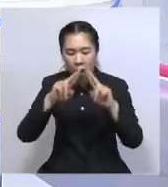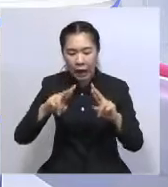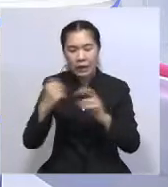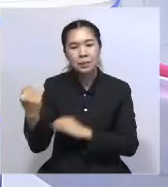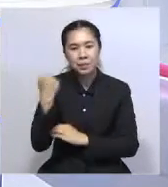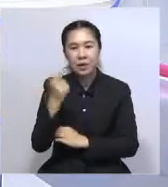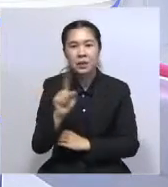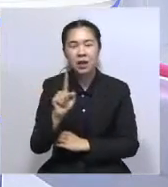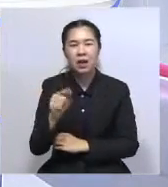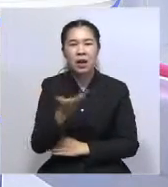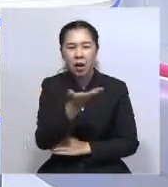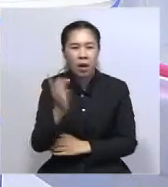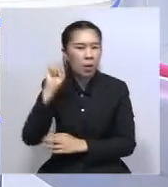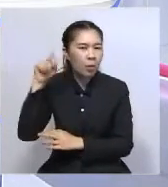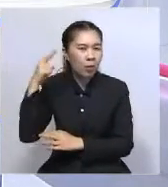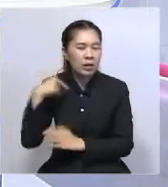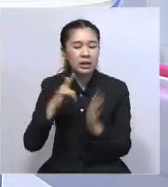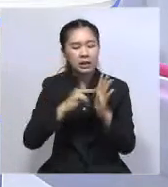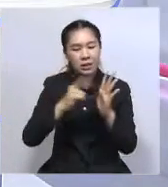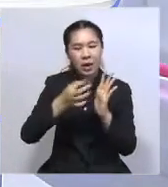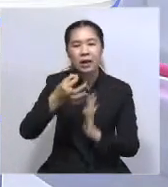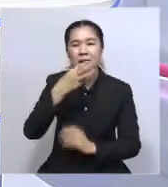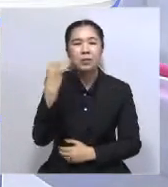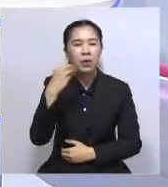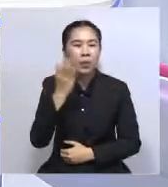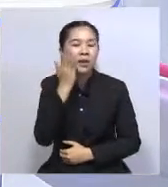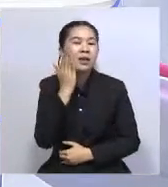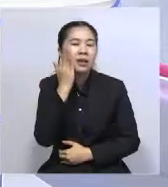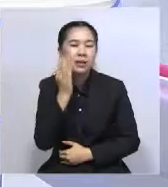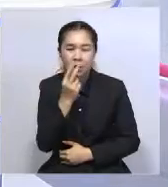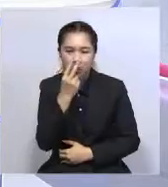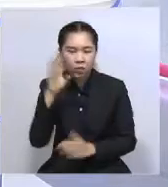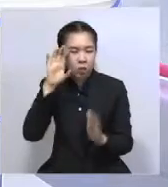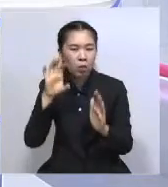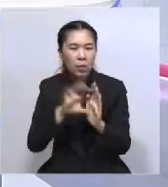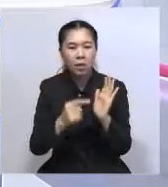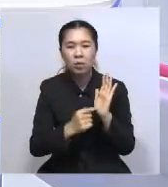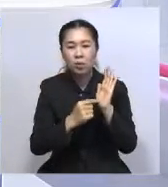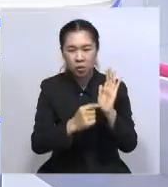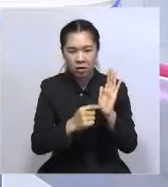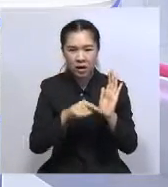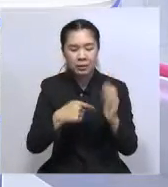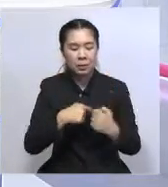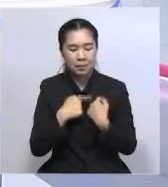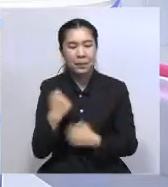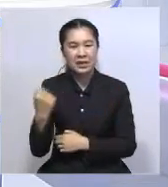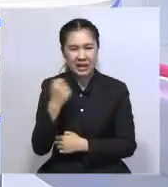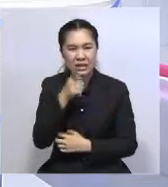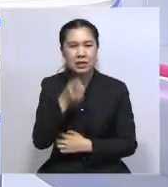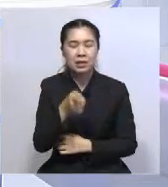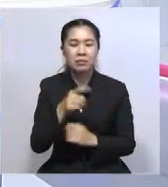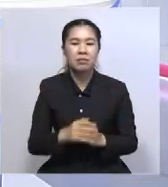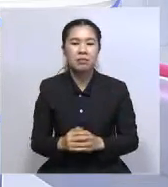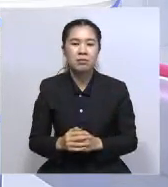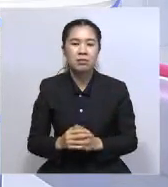ครับ สาวๆนะคะที่ต้องใช้ทั้งอาหารเสริมเครื่องสำอางดูสัญลักษณ์ให้ดีหรือว่ายี่ห้อที่เรามั่นใจนะคะ ซึ่งต